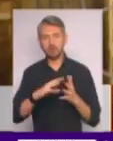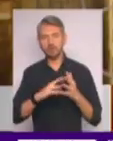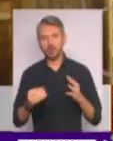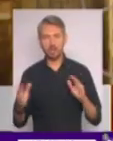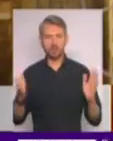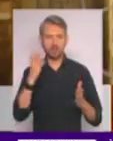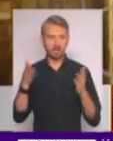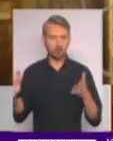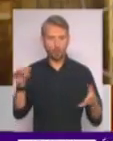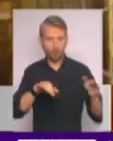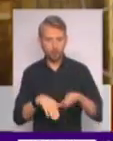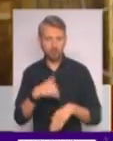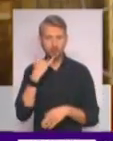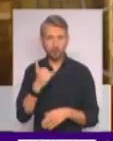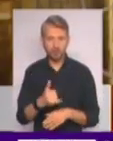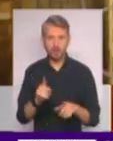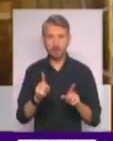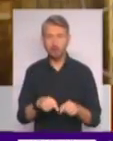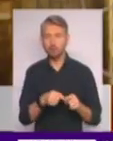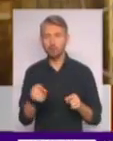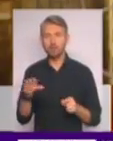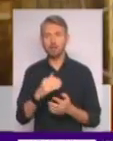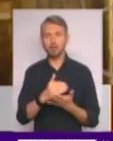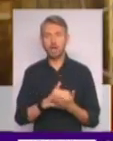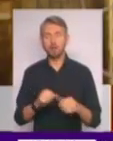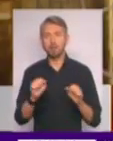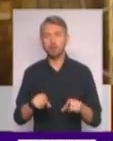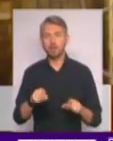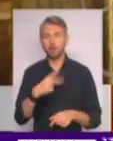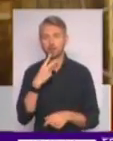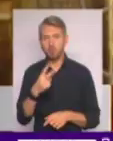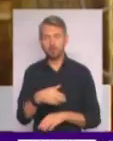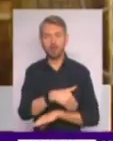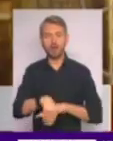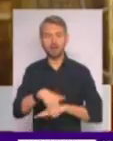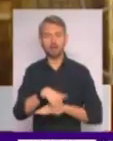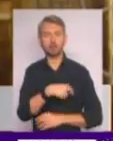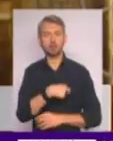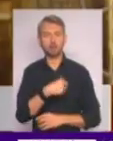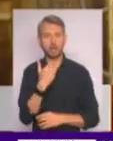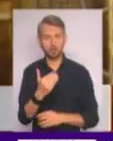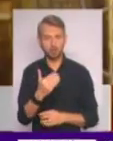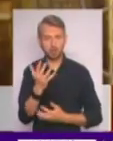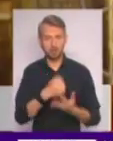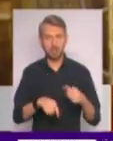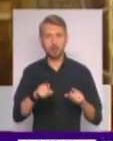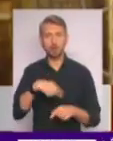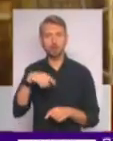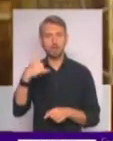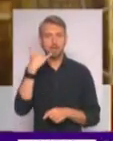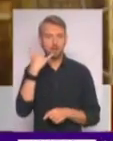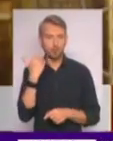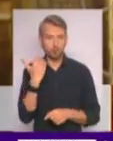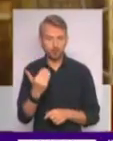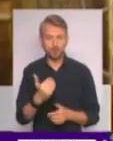гори. Долучайтеся і також нагадаю, що впродовж цього ефіру ви зможете також бачити адресу депутатської приймальні, а також номер телефону депутатської